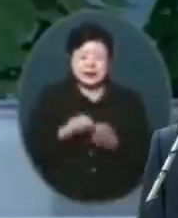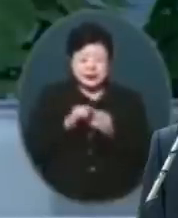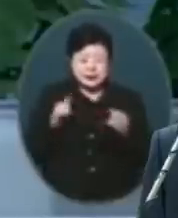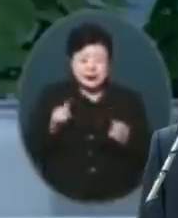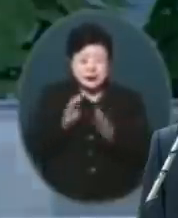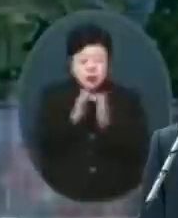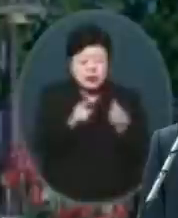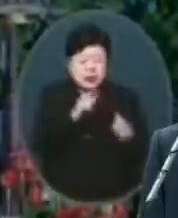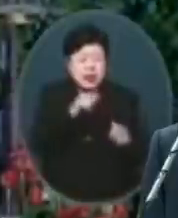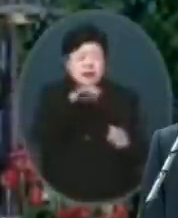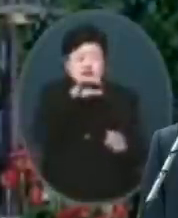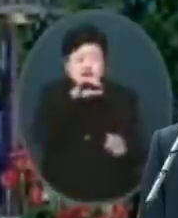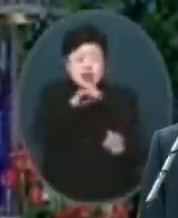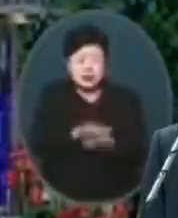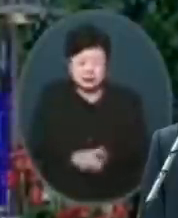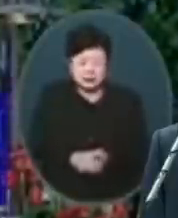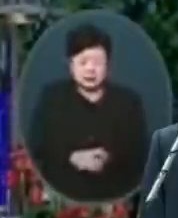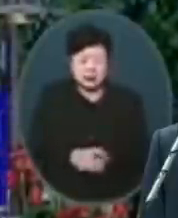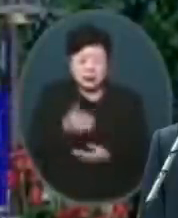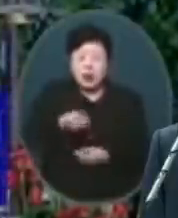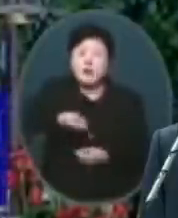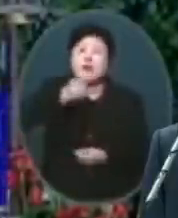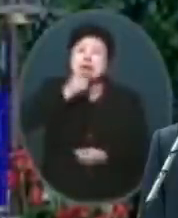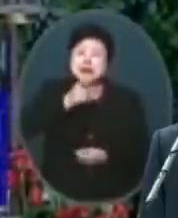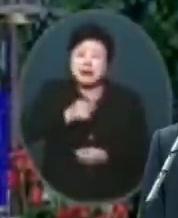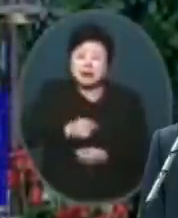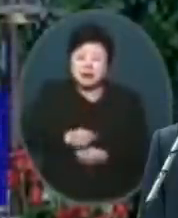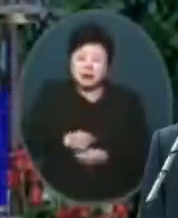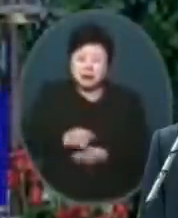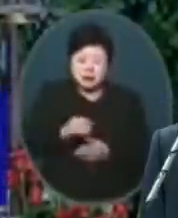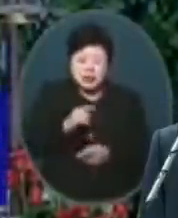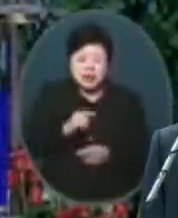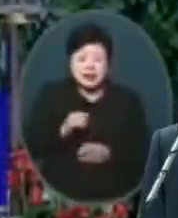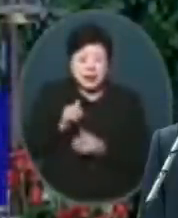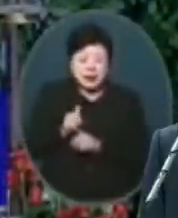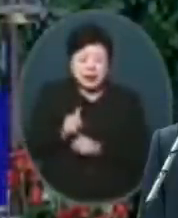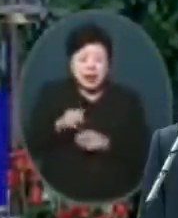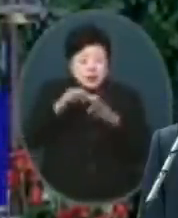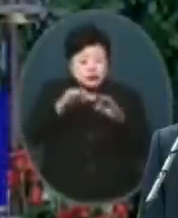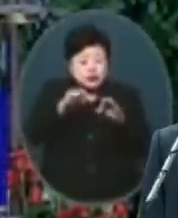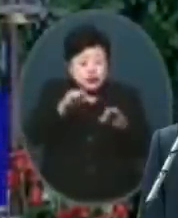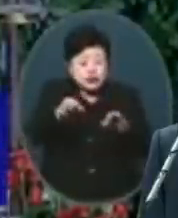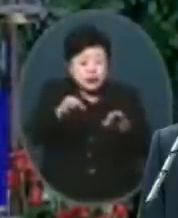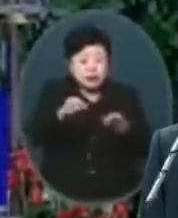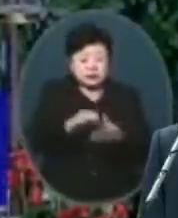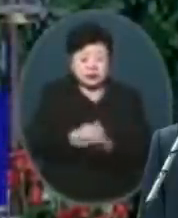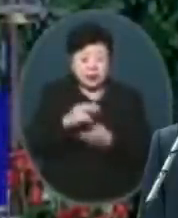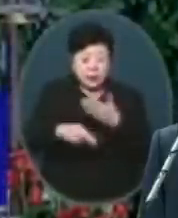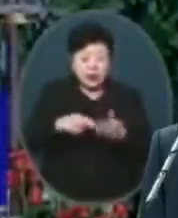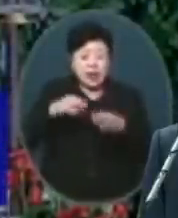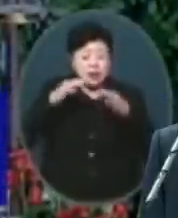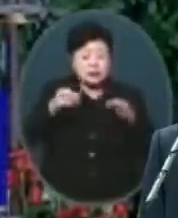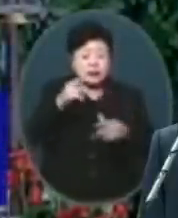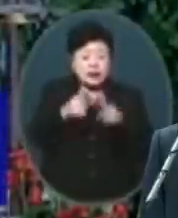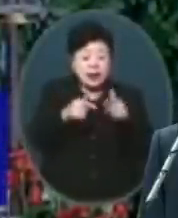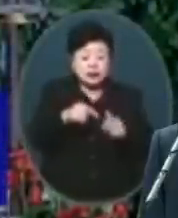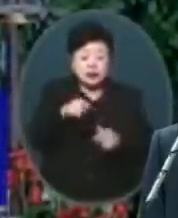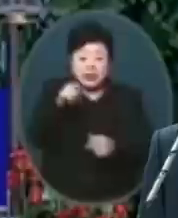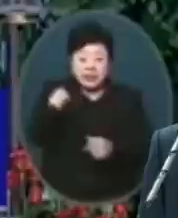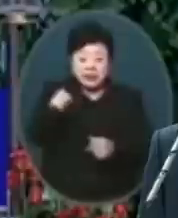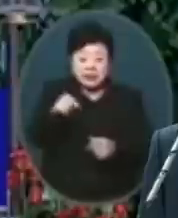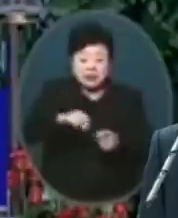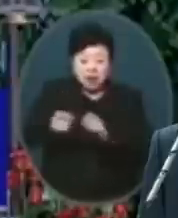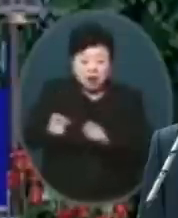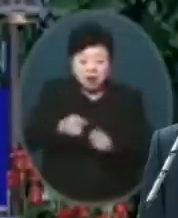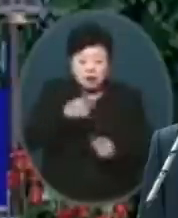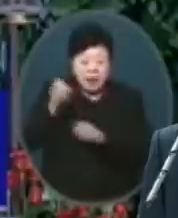백성들이 모세에게 원망하여 이르되 우리가 무엇을 마실까 하며 모세가 야훼께 부르짖었더니 야훼께서 그에게 한 나무를 가리키시니 그가 물에